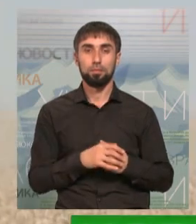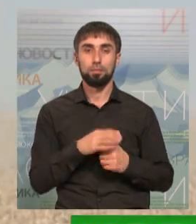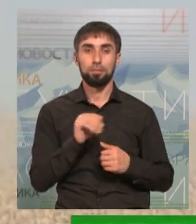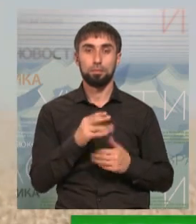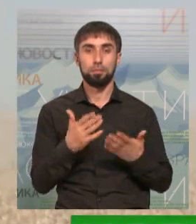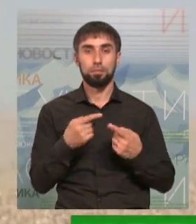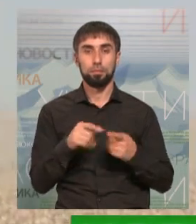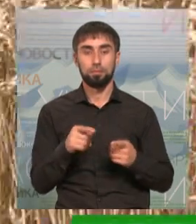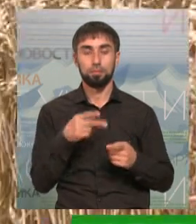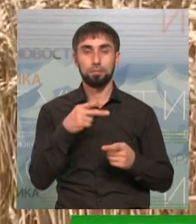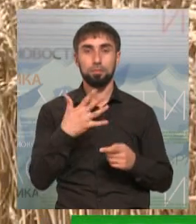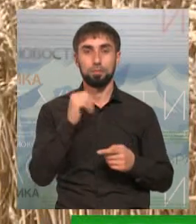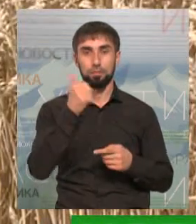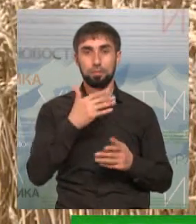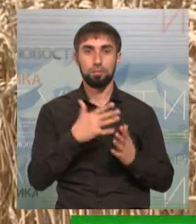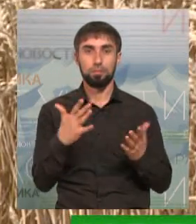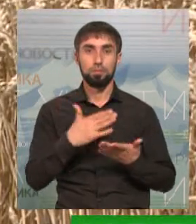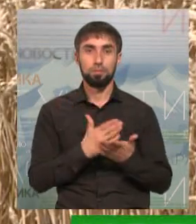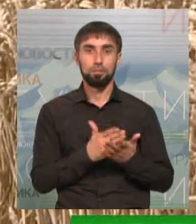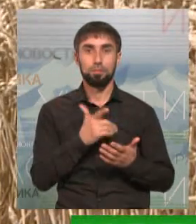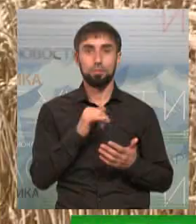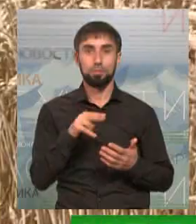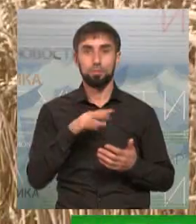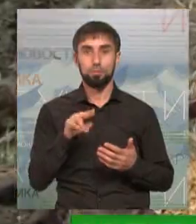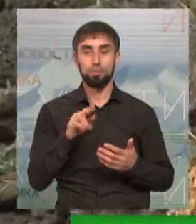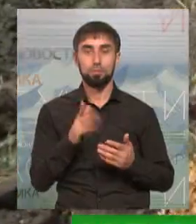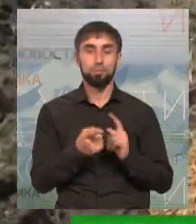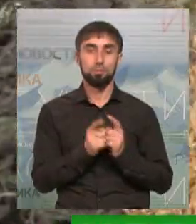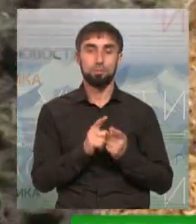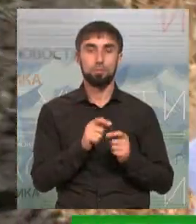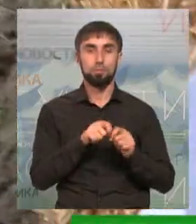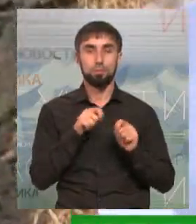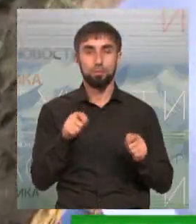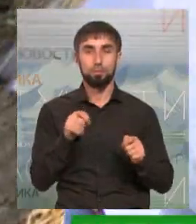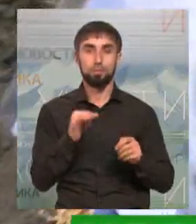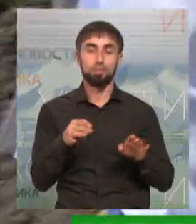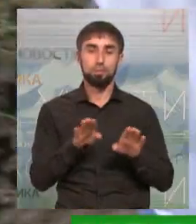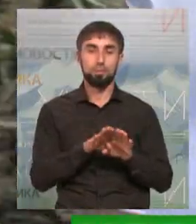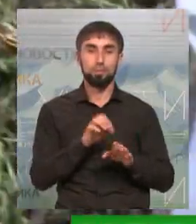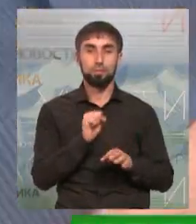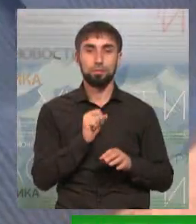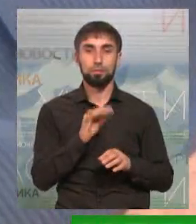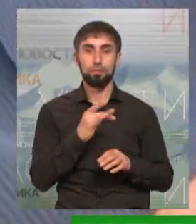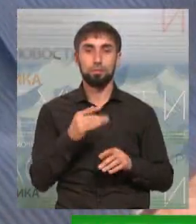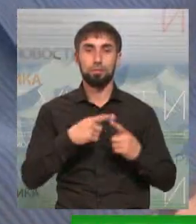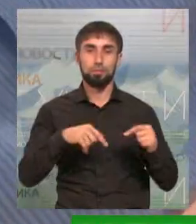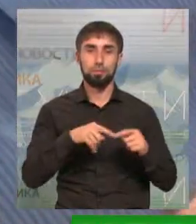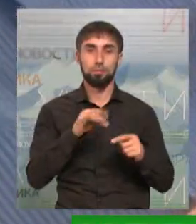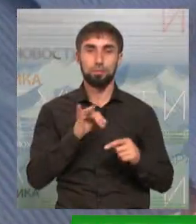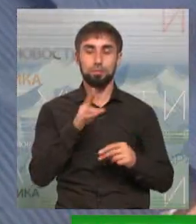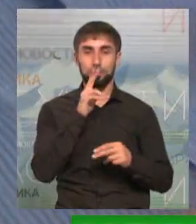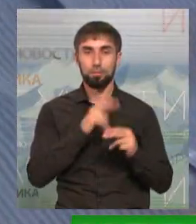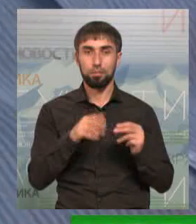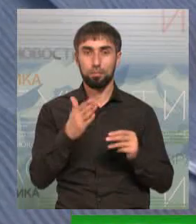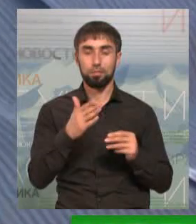к 2025 году большая часть МУПов и ГУПов превратятся в открытые и закрытые акционерные общества. Они потеряют